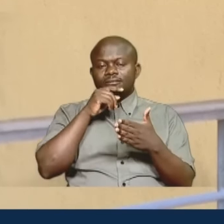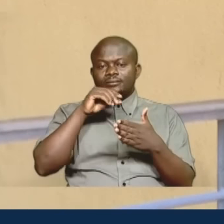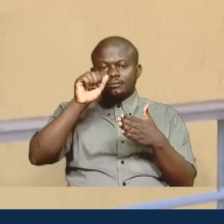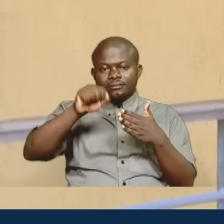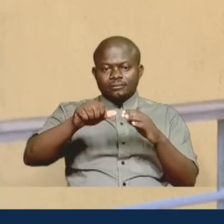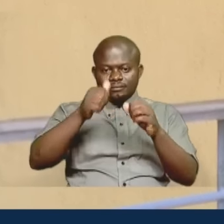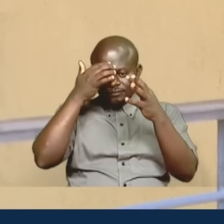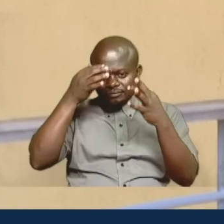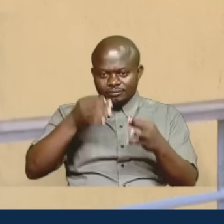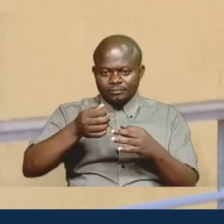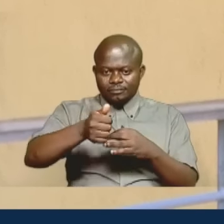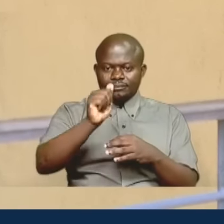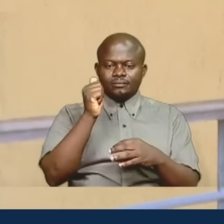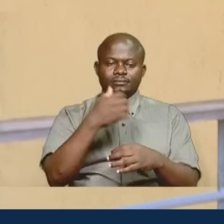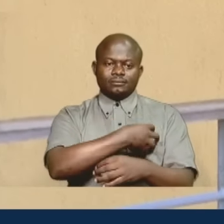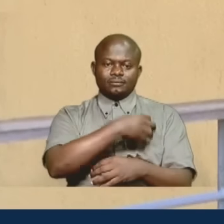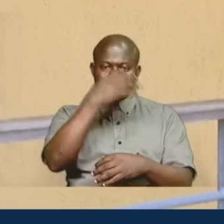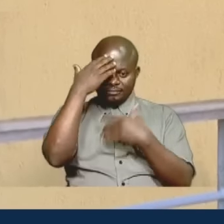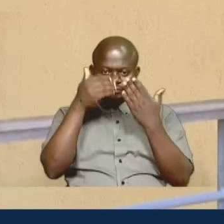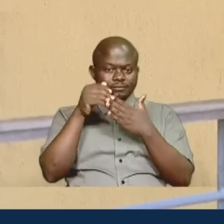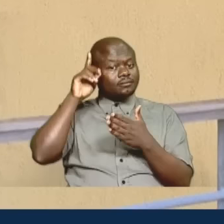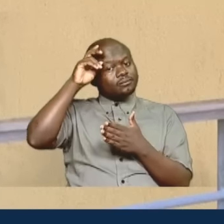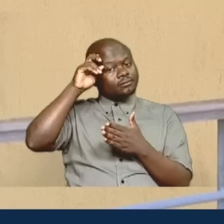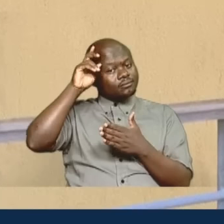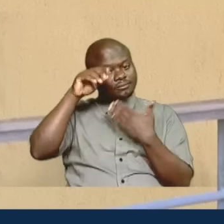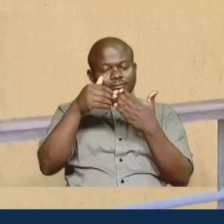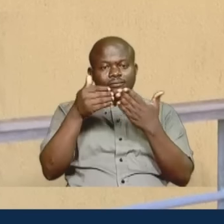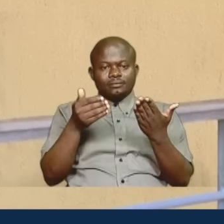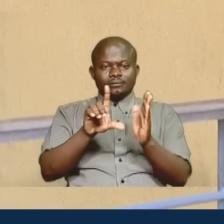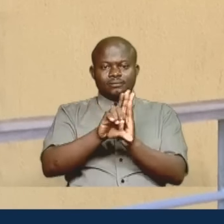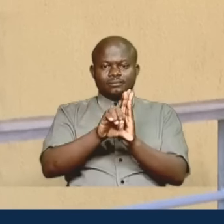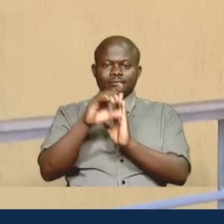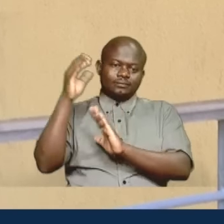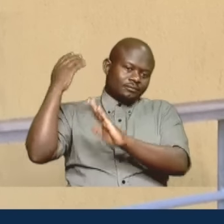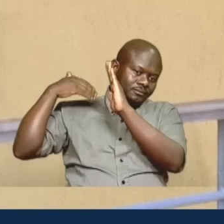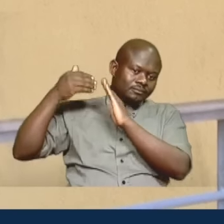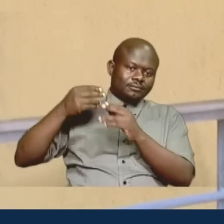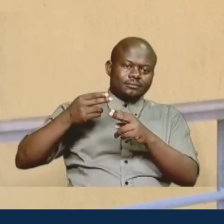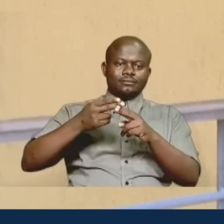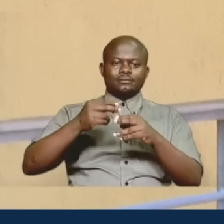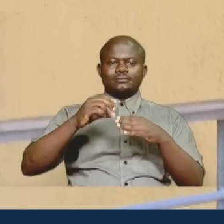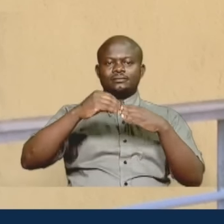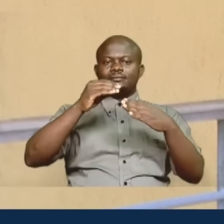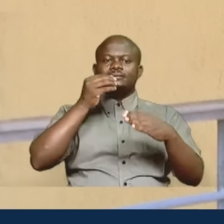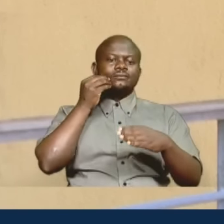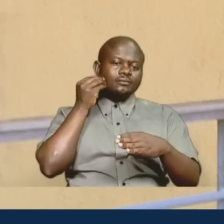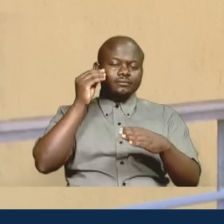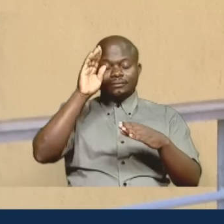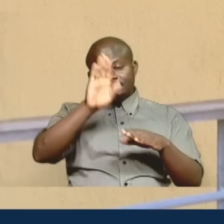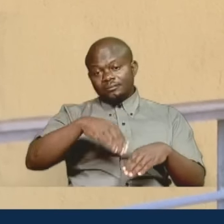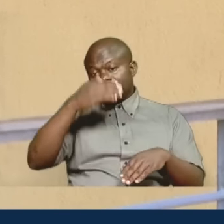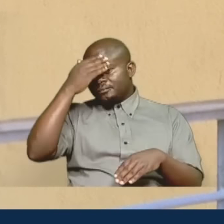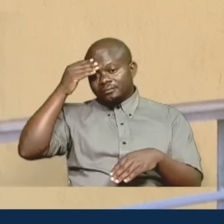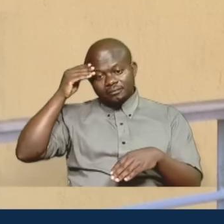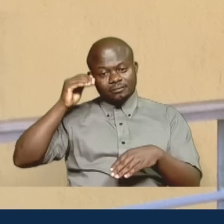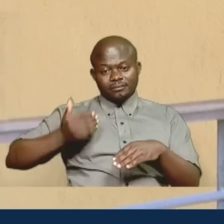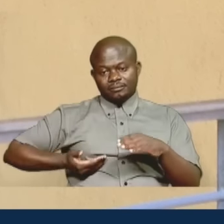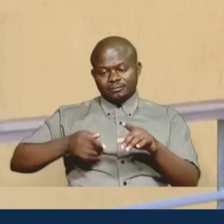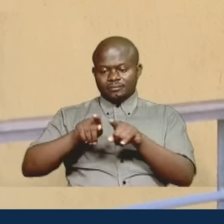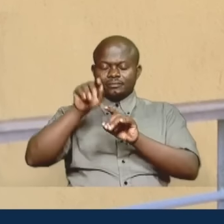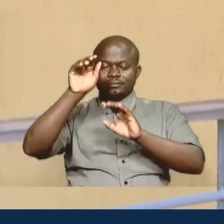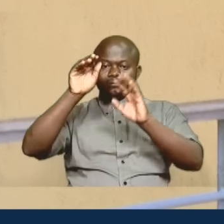gufata ibyemezo bonyine ku mitungo kubera ko bumva yuko itegeko rya kera ryabitaga abatware b'urugo bakirengagiza yuko abagore nabo bafite uruhare mu